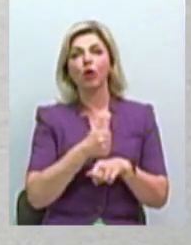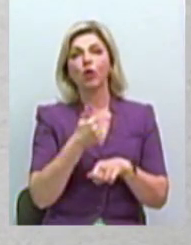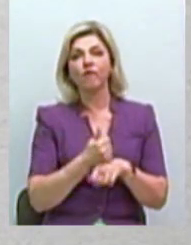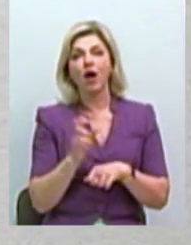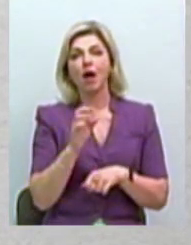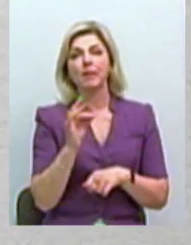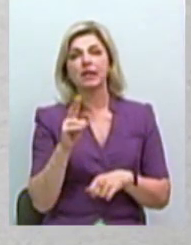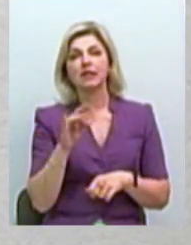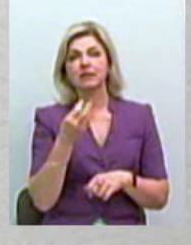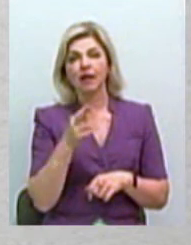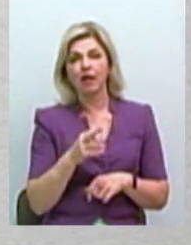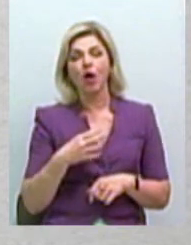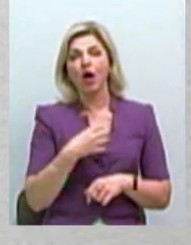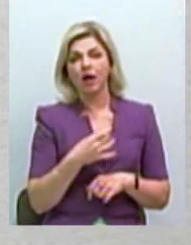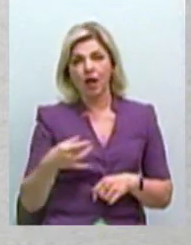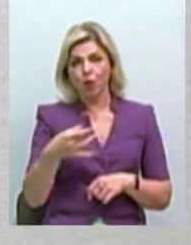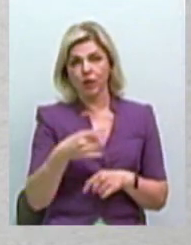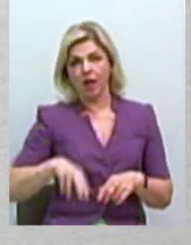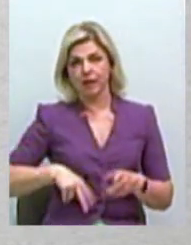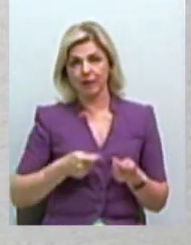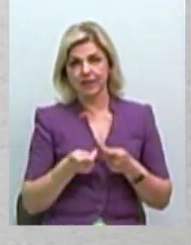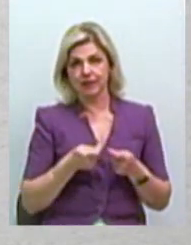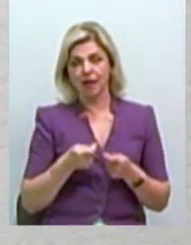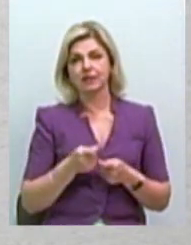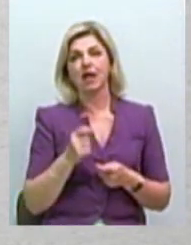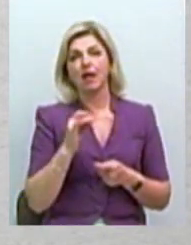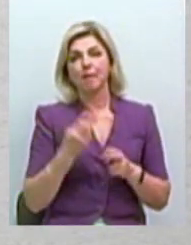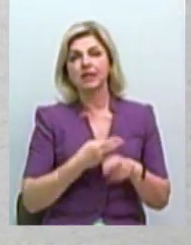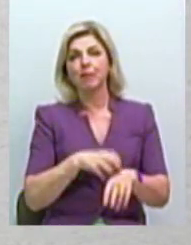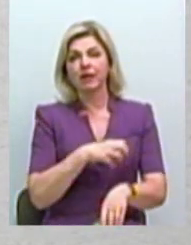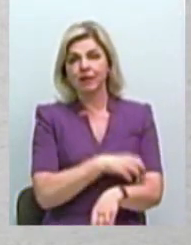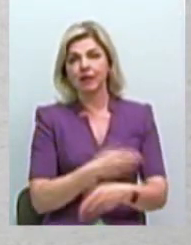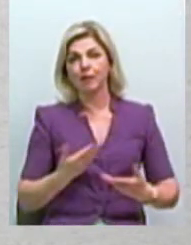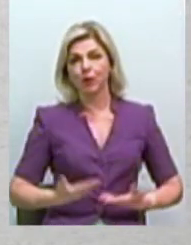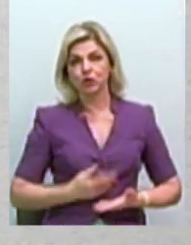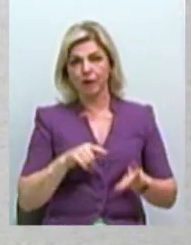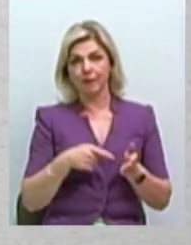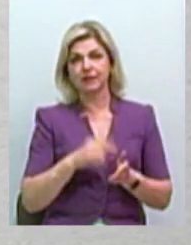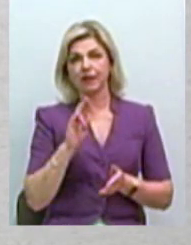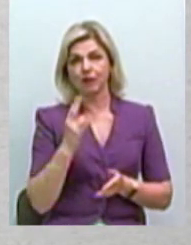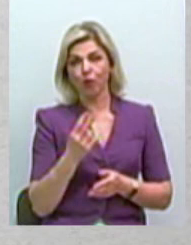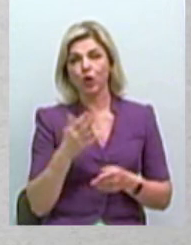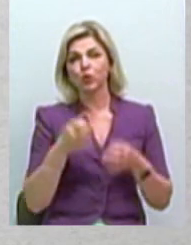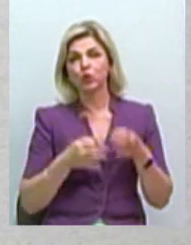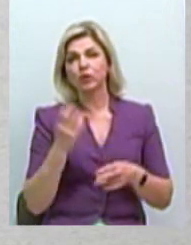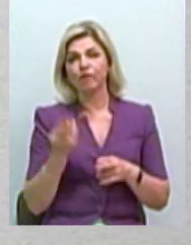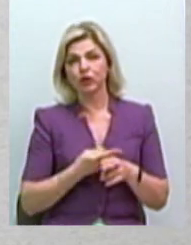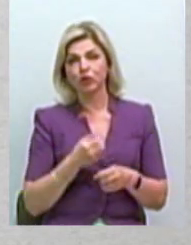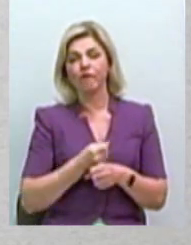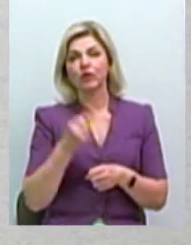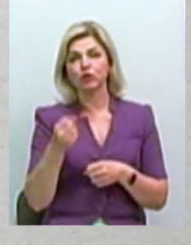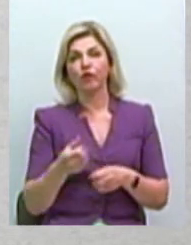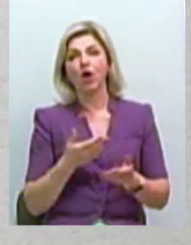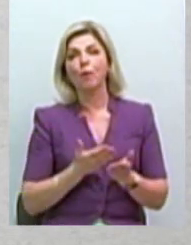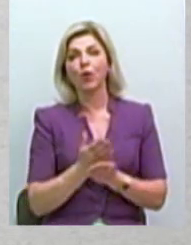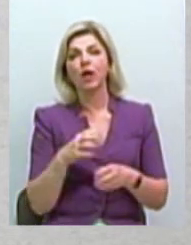районної державної адміністрації Миколаївської області. Безпартійний. Проживає в місті Миколаєві. Судимість відсутня. Суб'єкт висування –